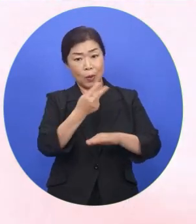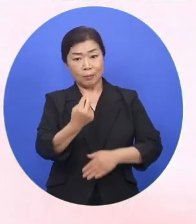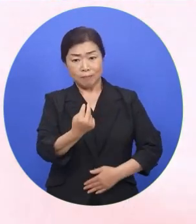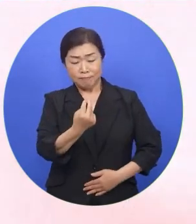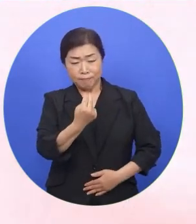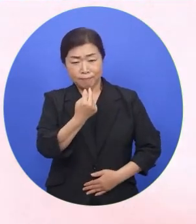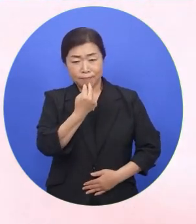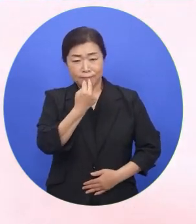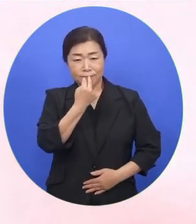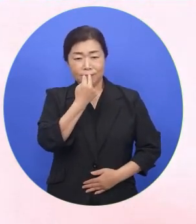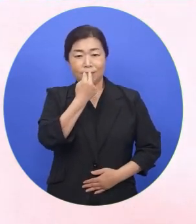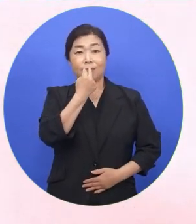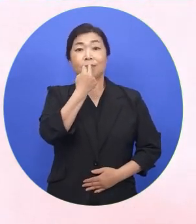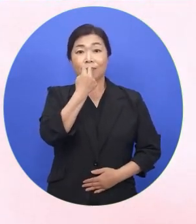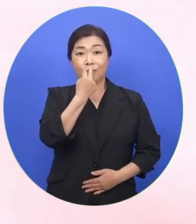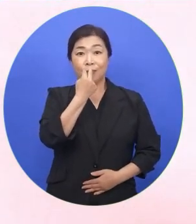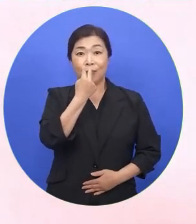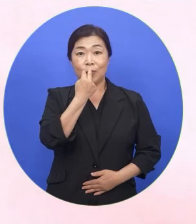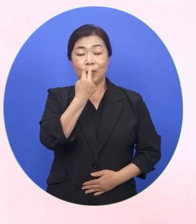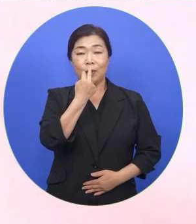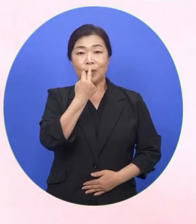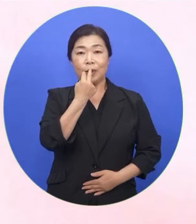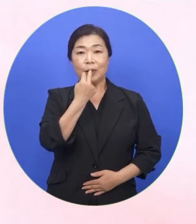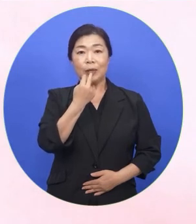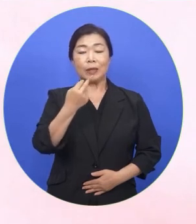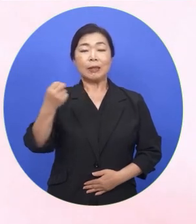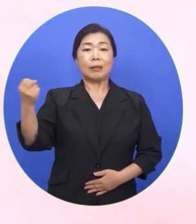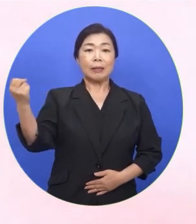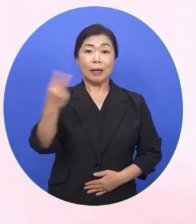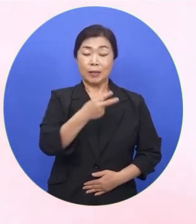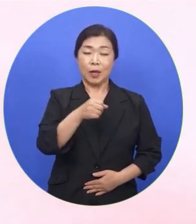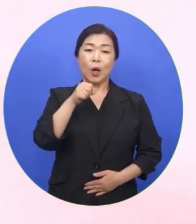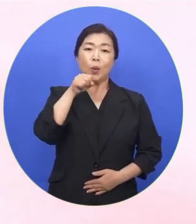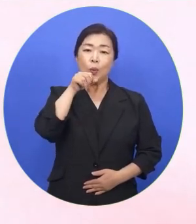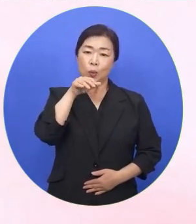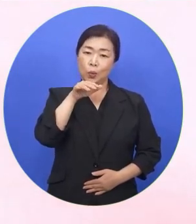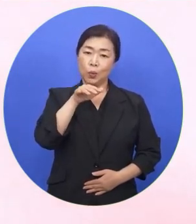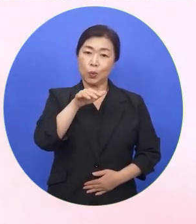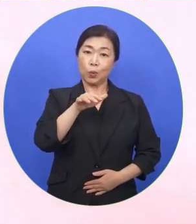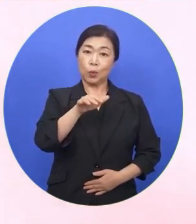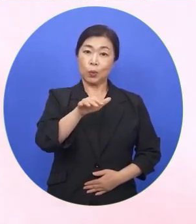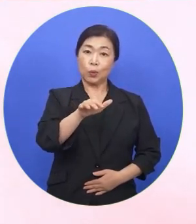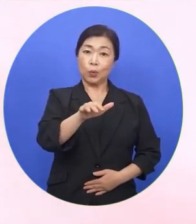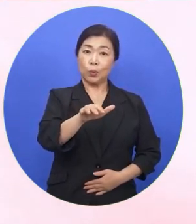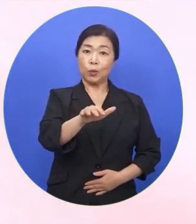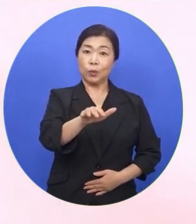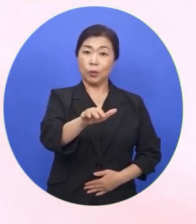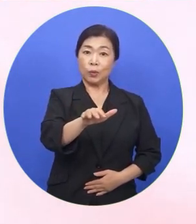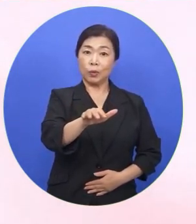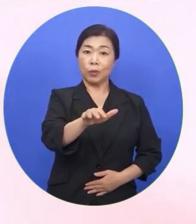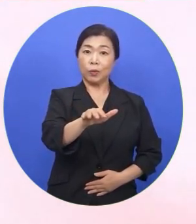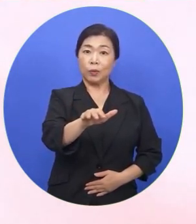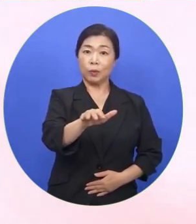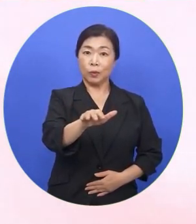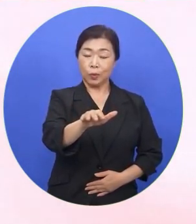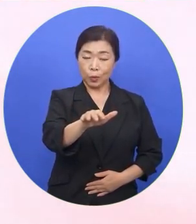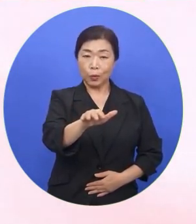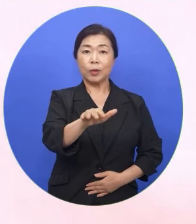다시 천천히 코로 숨을 들이쉬고 천천히 입으로 숨을